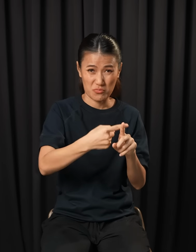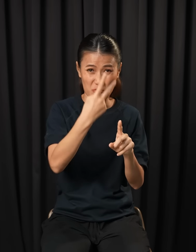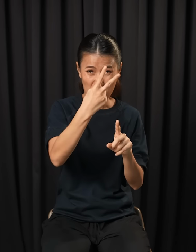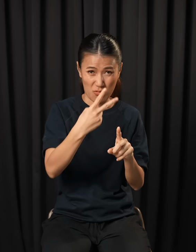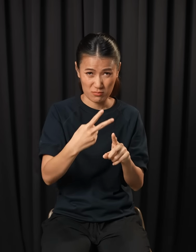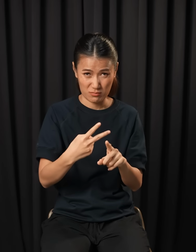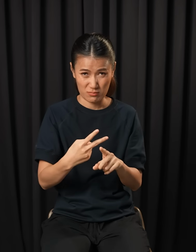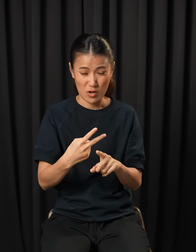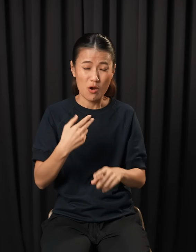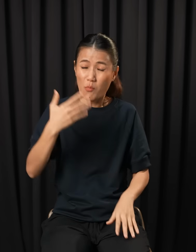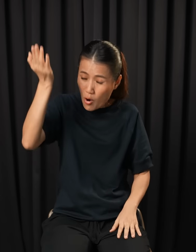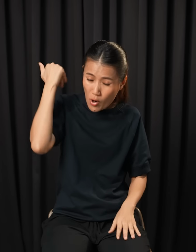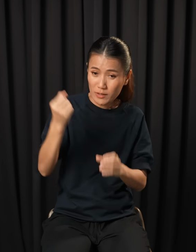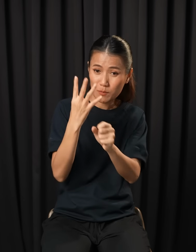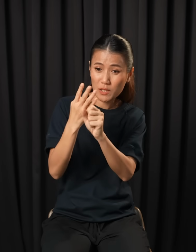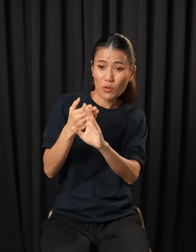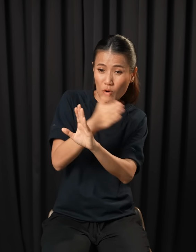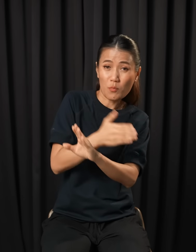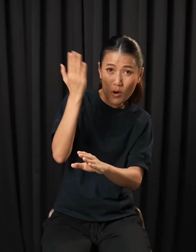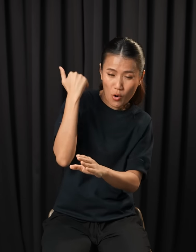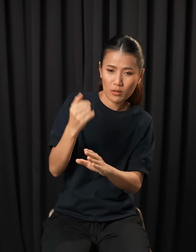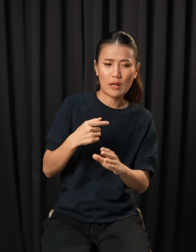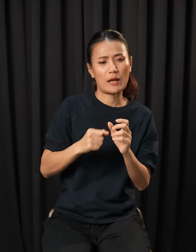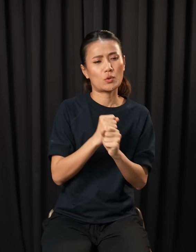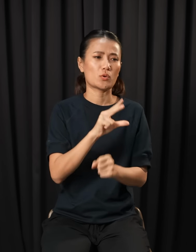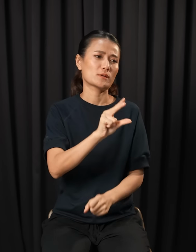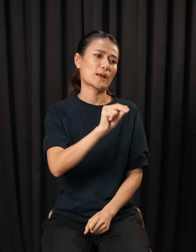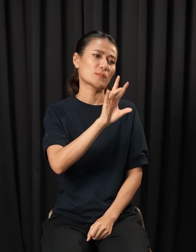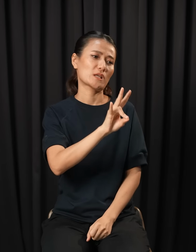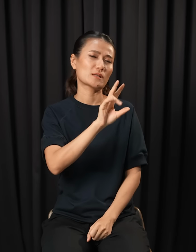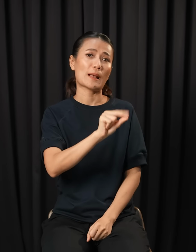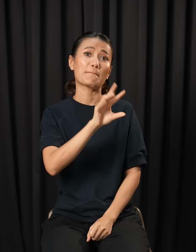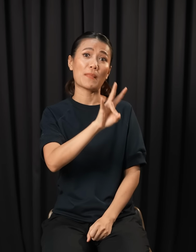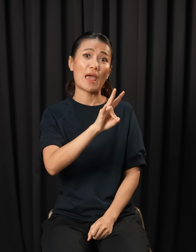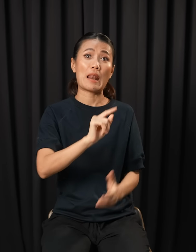ณพิธาปีนี้อายุเท่าไหร่โทษ ปีที่ผม42ครับ 42นะ ครับ จากตอนนั้น